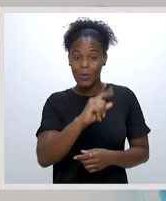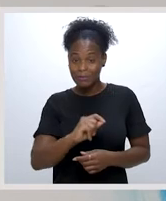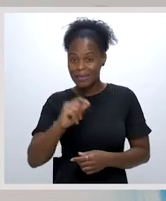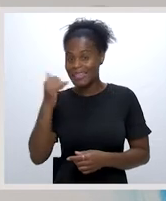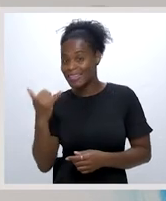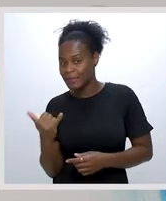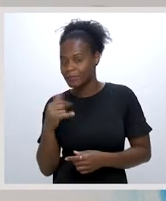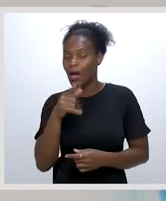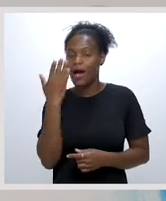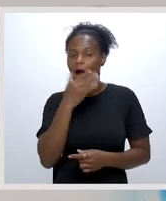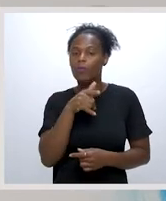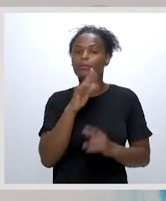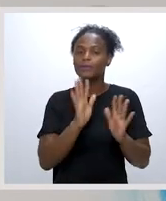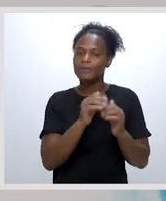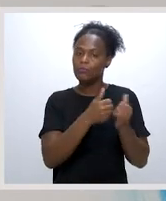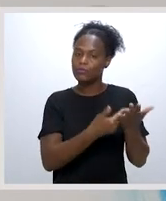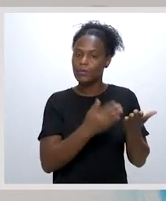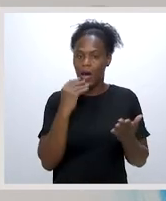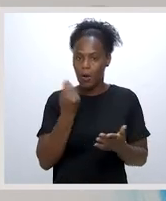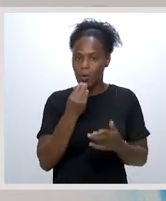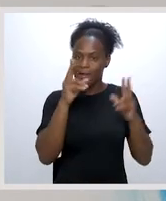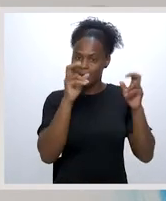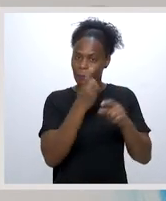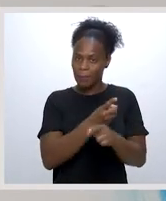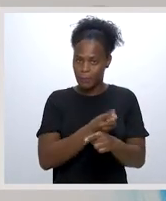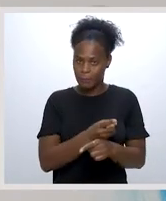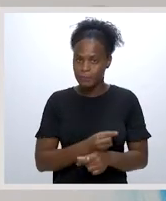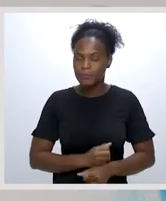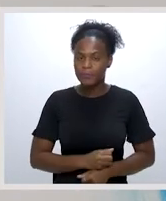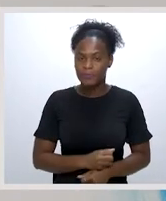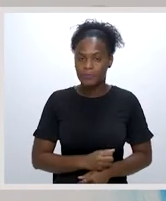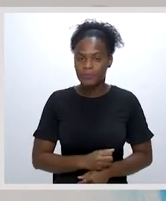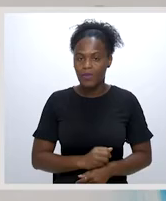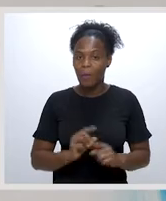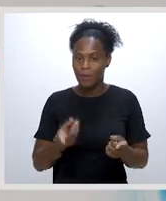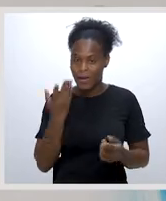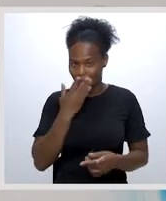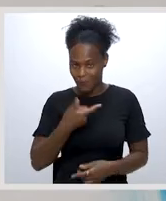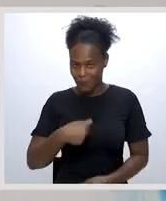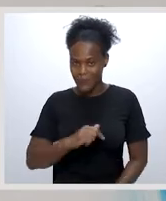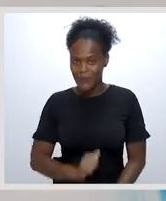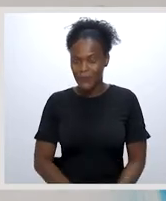vas utiliser ta fiche apprenant avec le même titre. On commence notre cours.